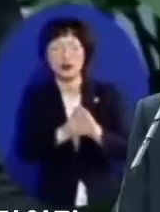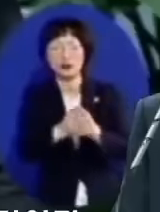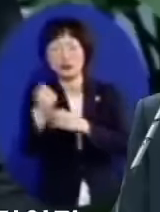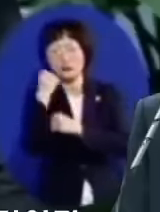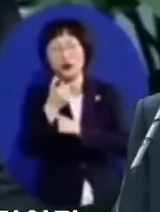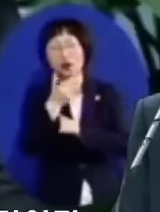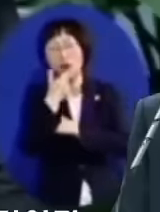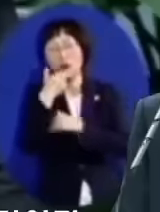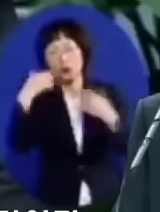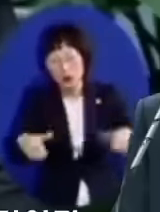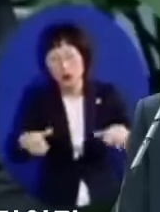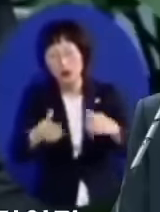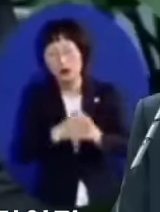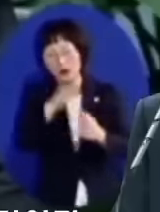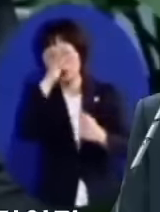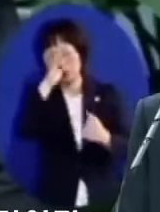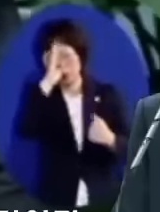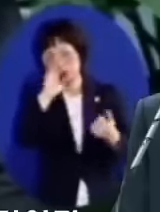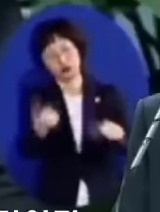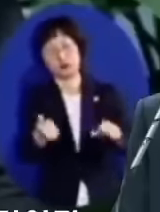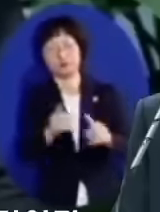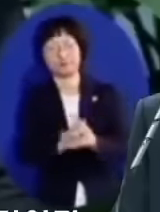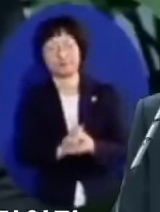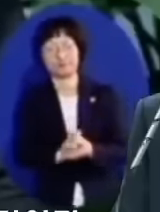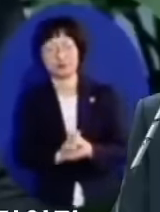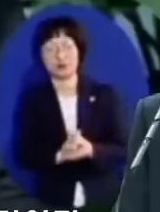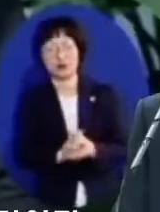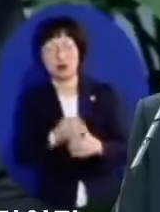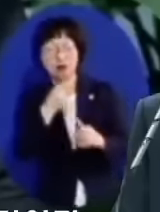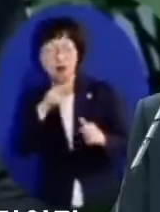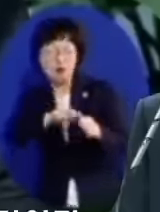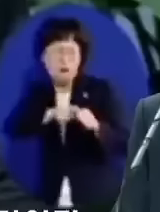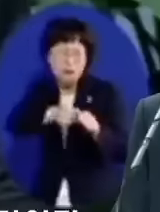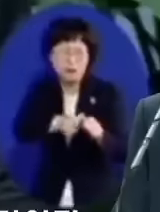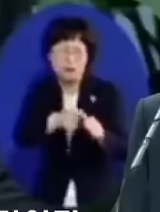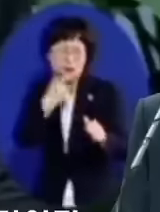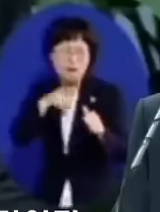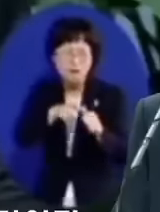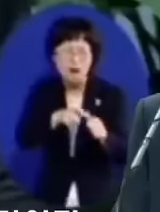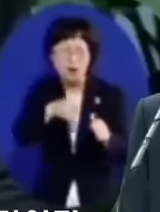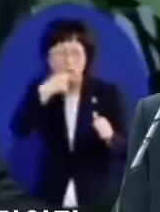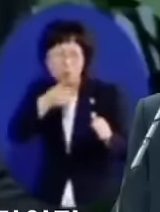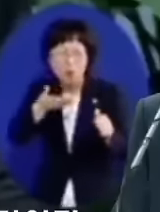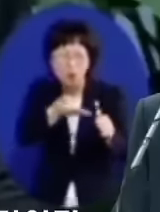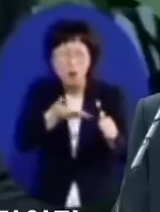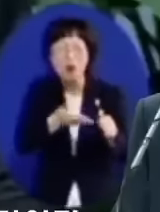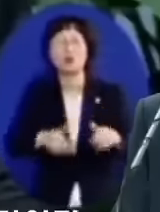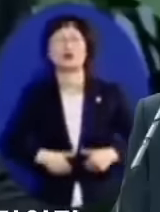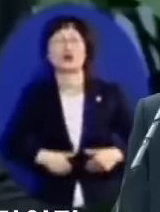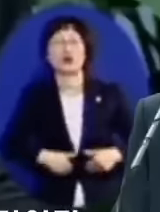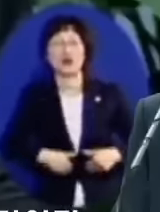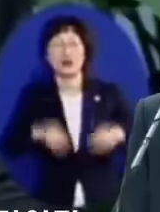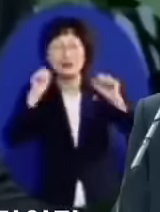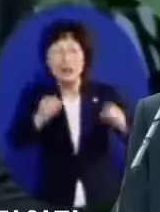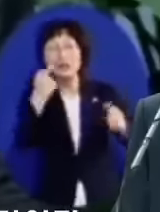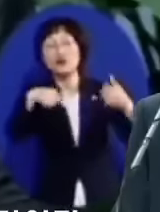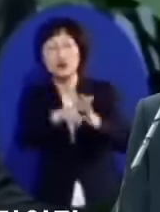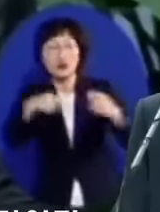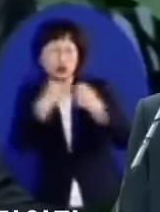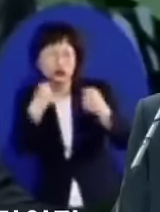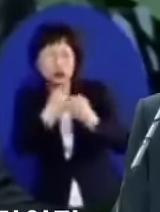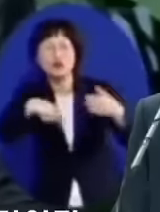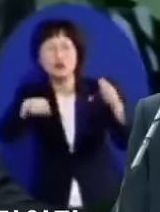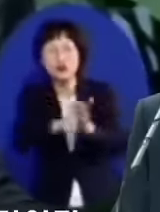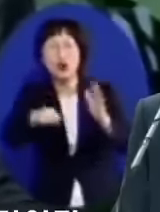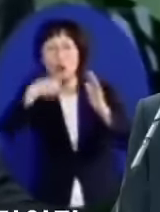때문에 병에 쓰러지는 것입니다. 강제로라도 먹고 억지로라도 먹어야 되는 것입니다. 살기 위해서 투쟁하고도 먹어야 되는